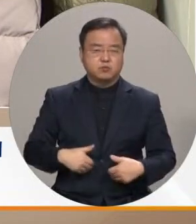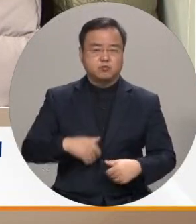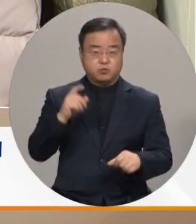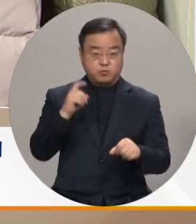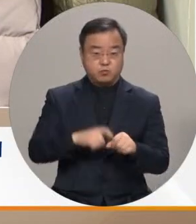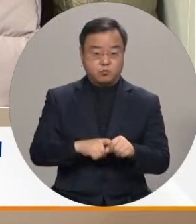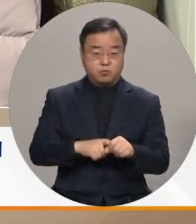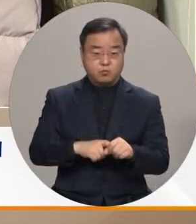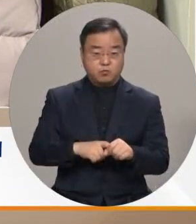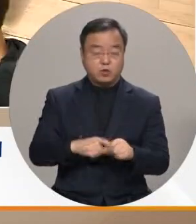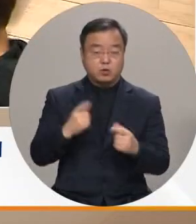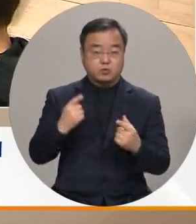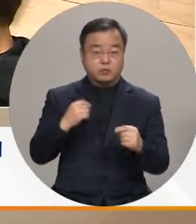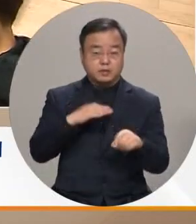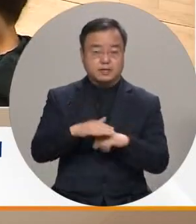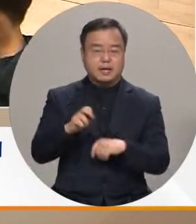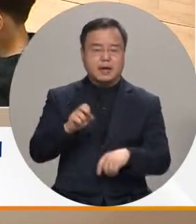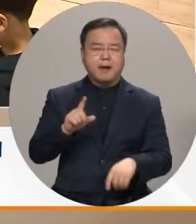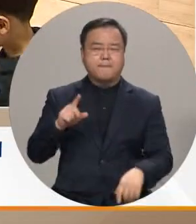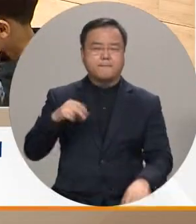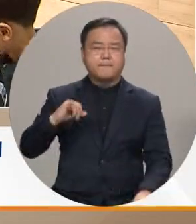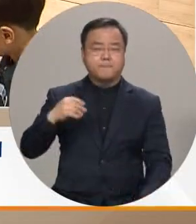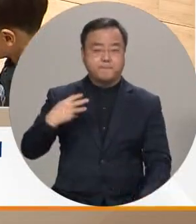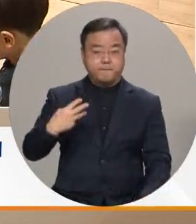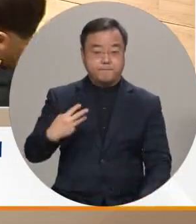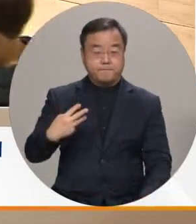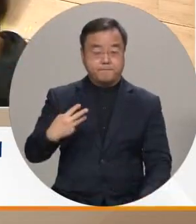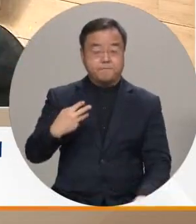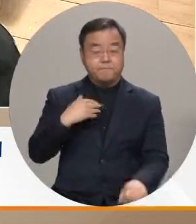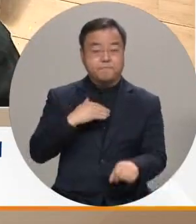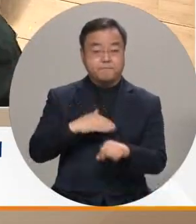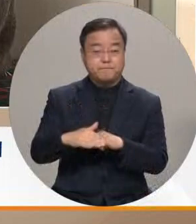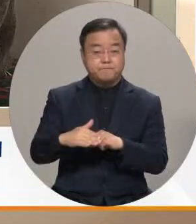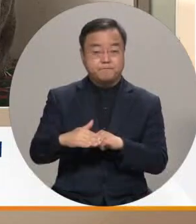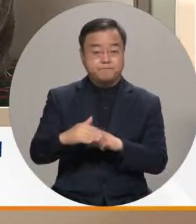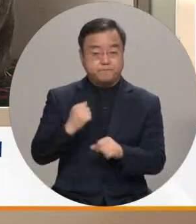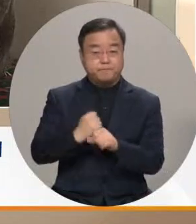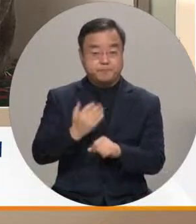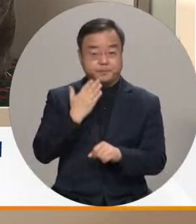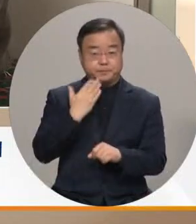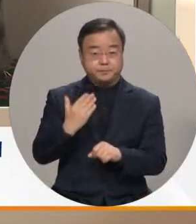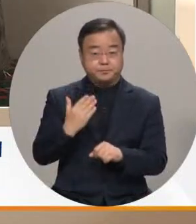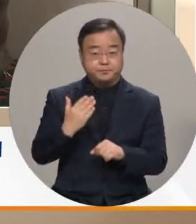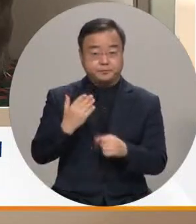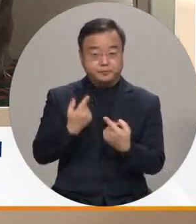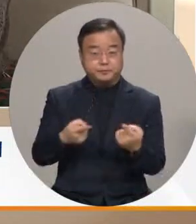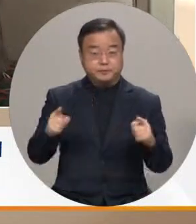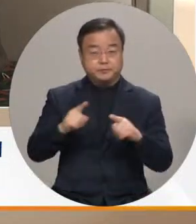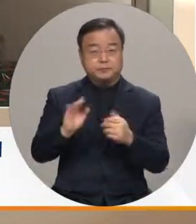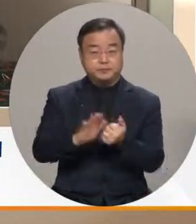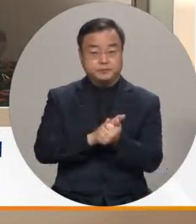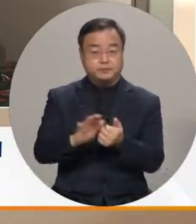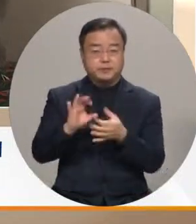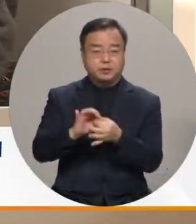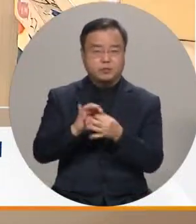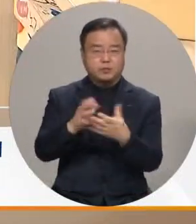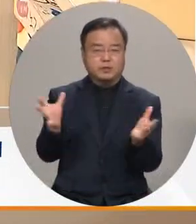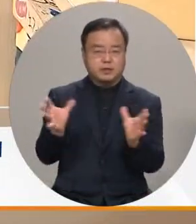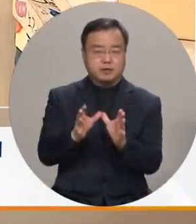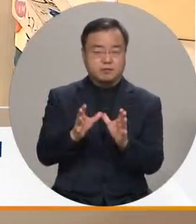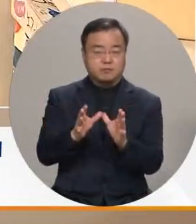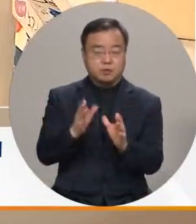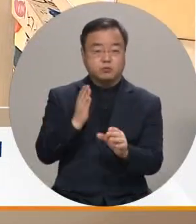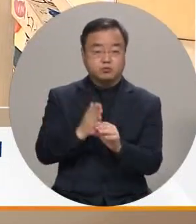마실과 같은 형태가 자연스럽게 생겨 놨고요 아이들을 함께 돌보는 관계망이 생긴 것 거 이외에도